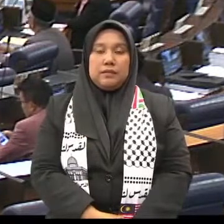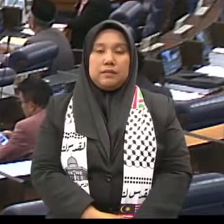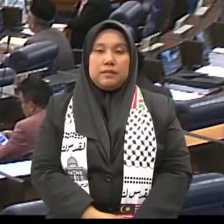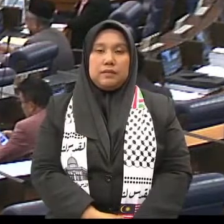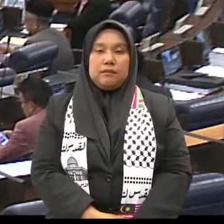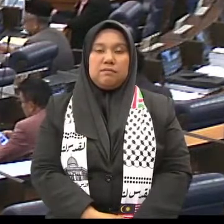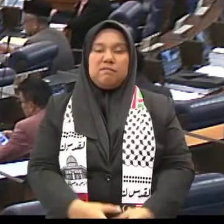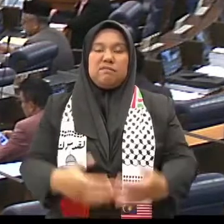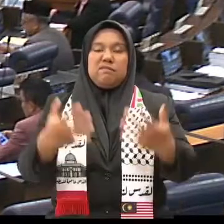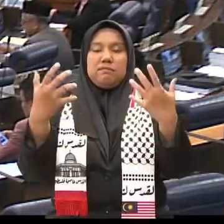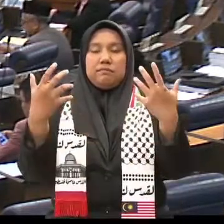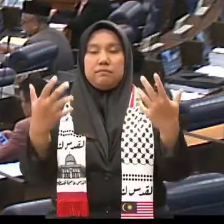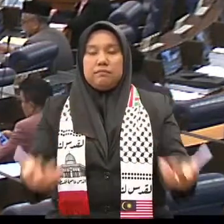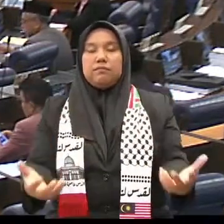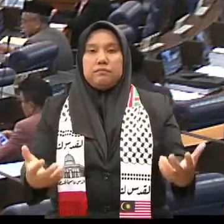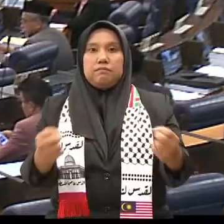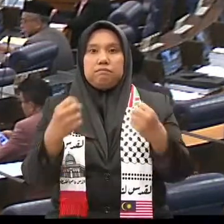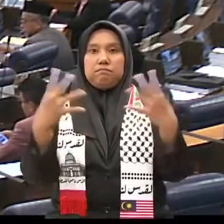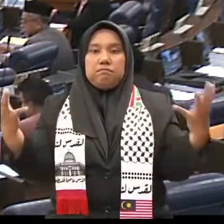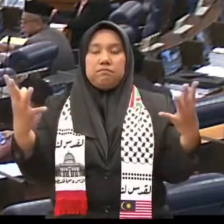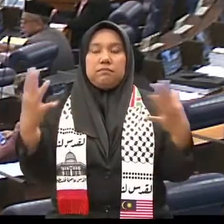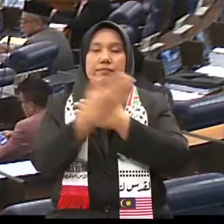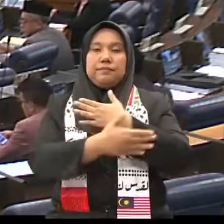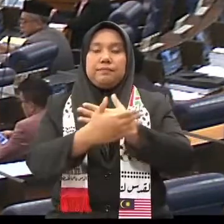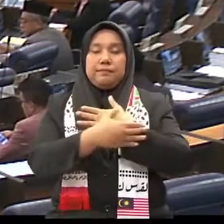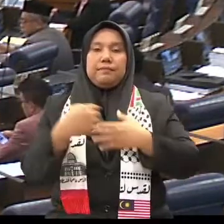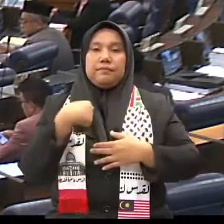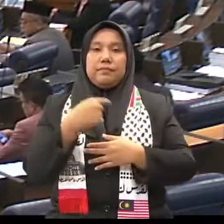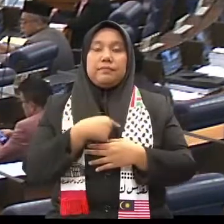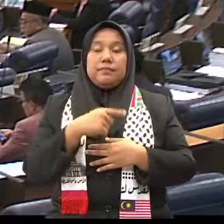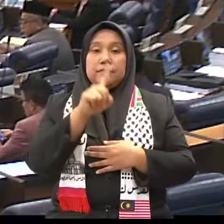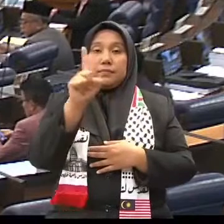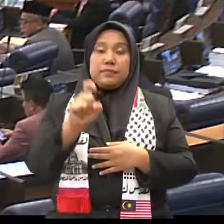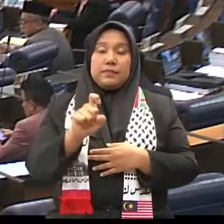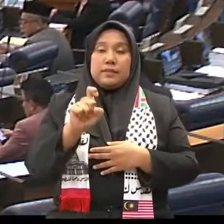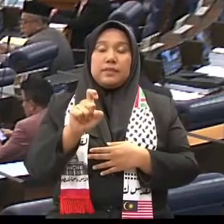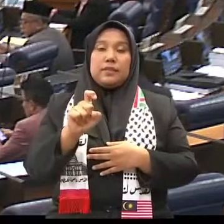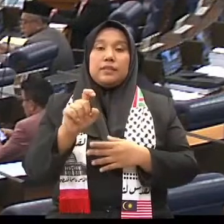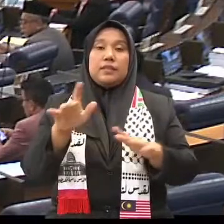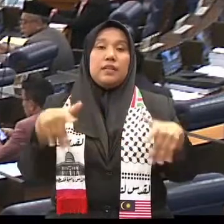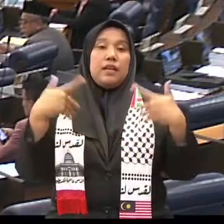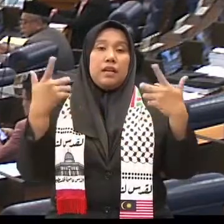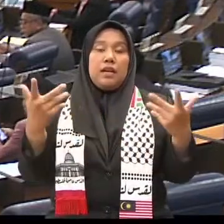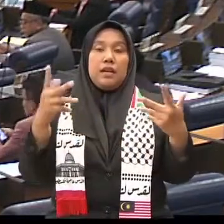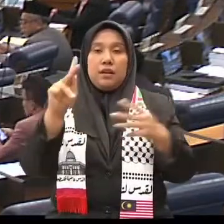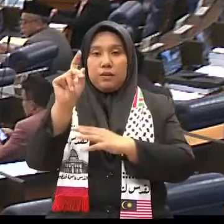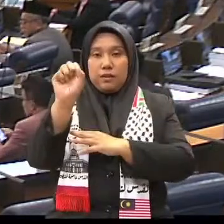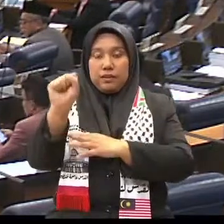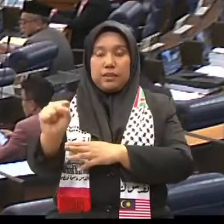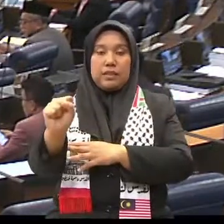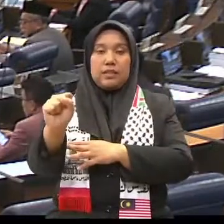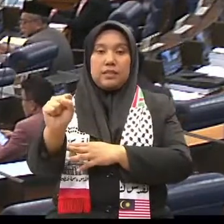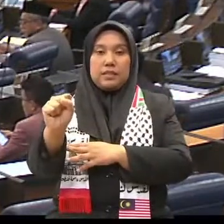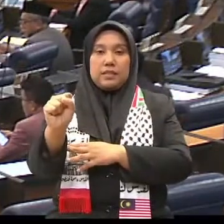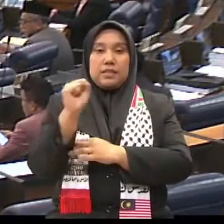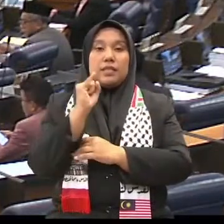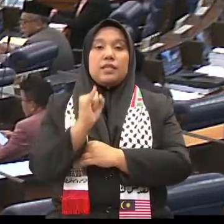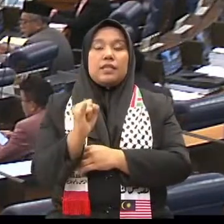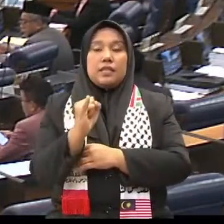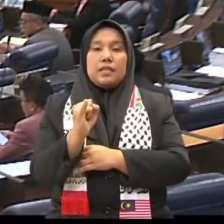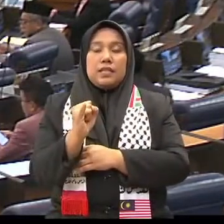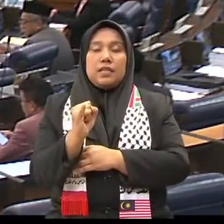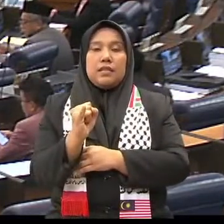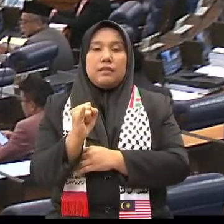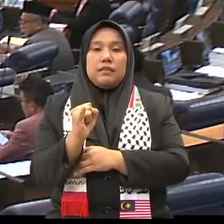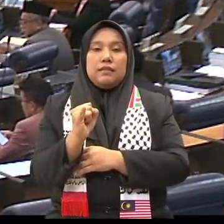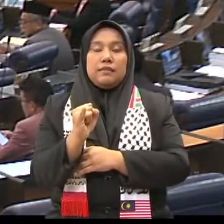di negara kita, dan juga saya ingin tanya sejauh mana kes-kes jenayah yang ditangani